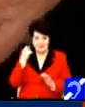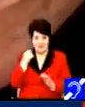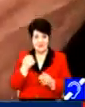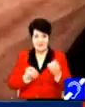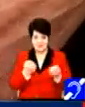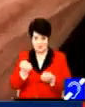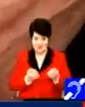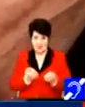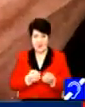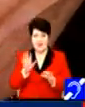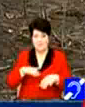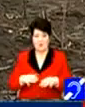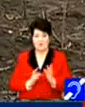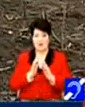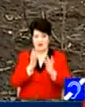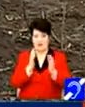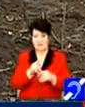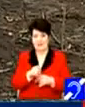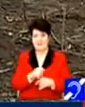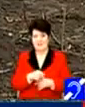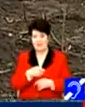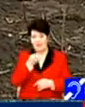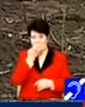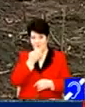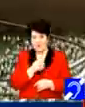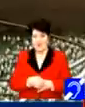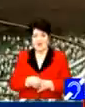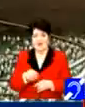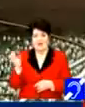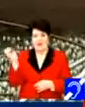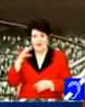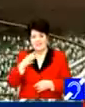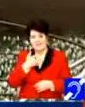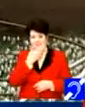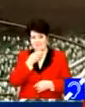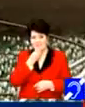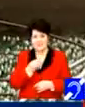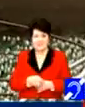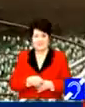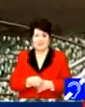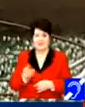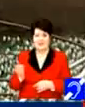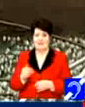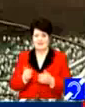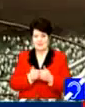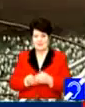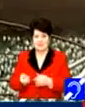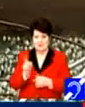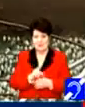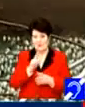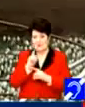crește flori. Totuși, vestitorii primăverii au devenit raza lui de lumină și fericire. Sosiedii приходят, dar eu sosiedii